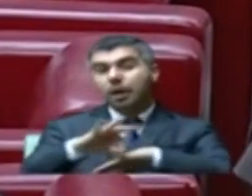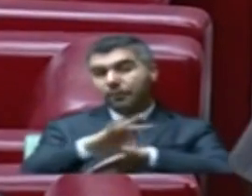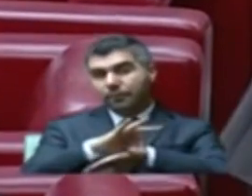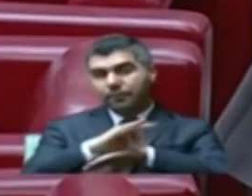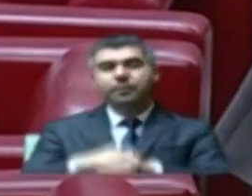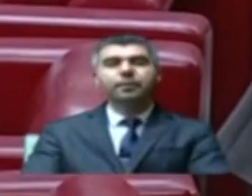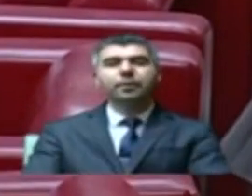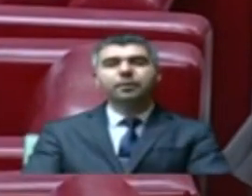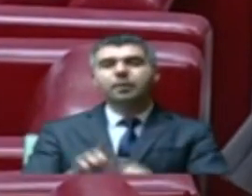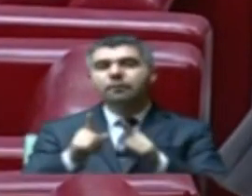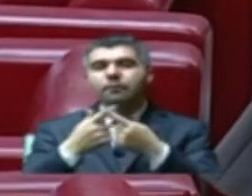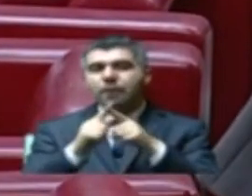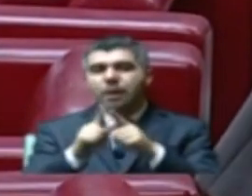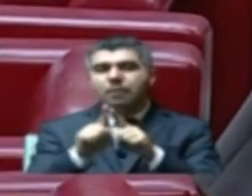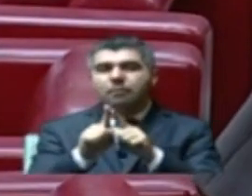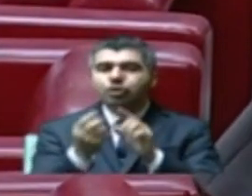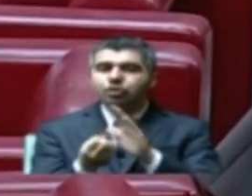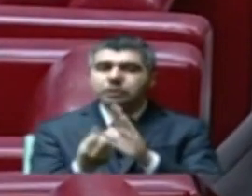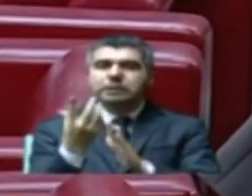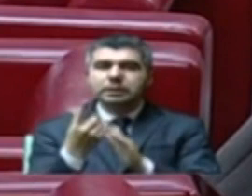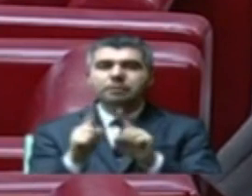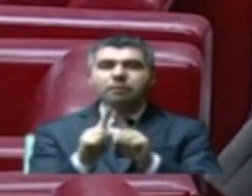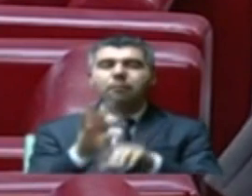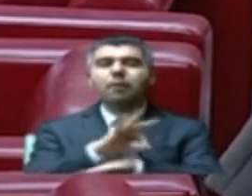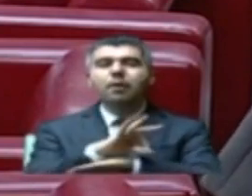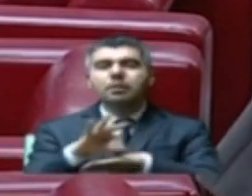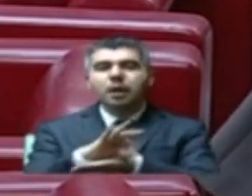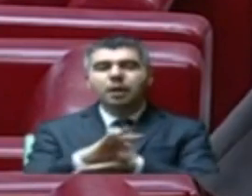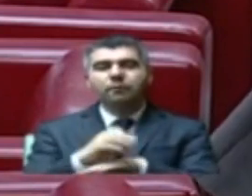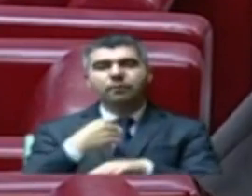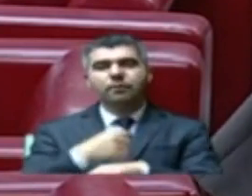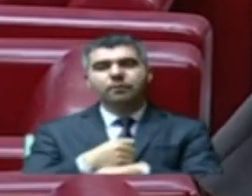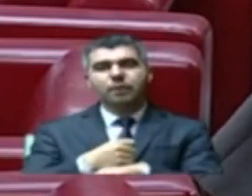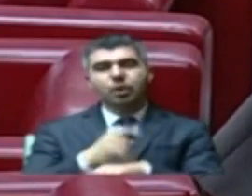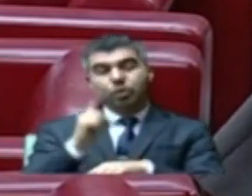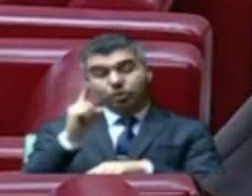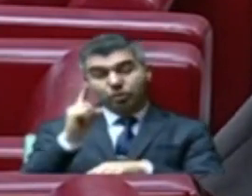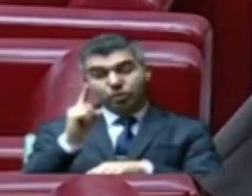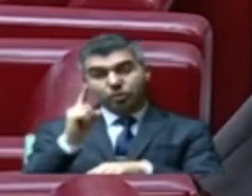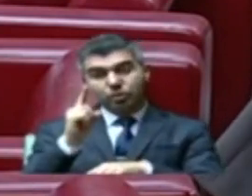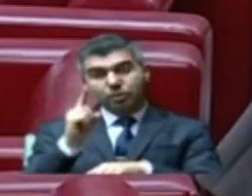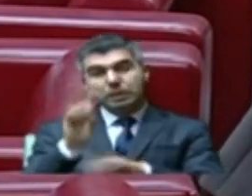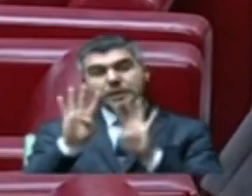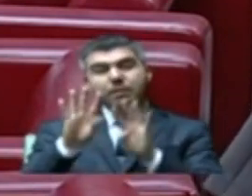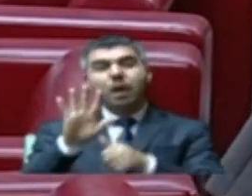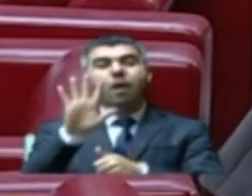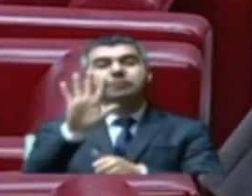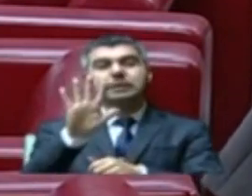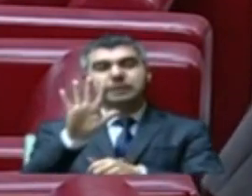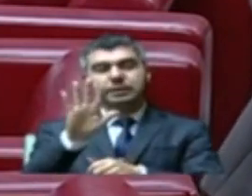تم إحداثه في إطار النظام الأساسي العام للوظيفة العمومية ديال فبراير 58